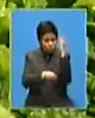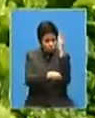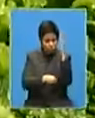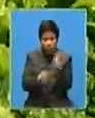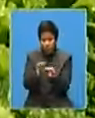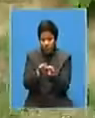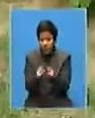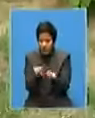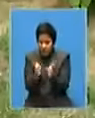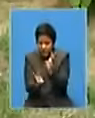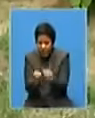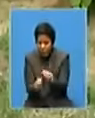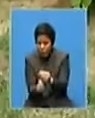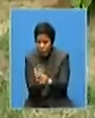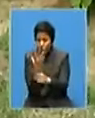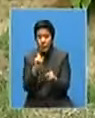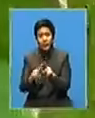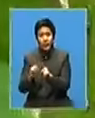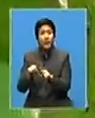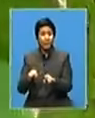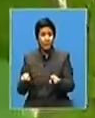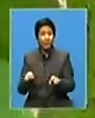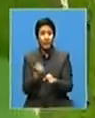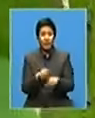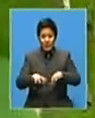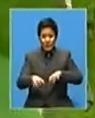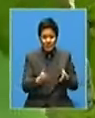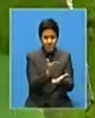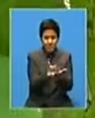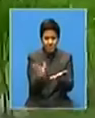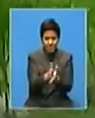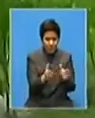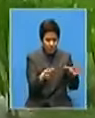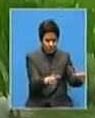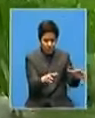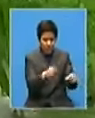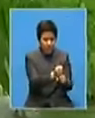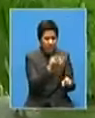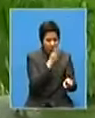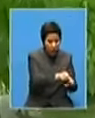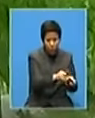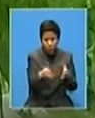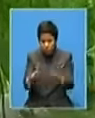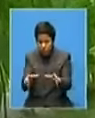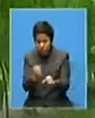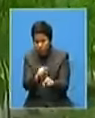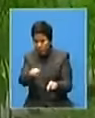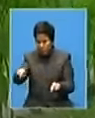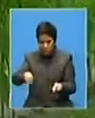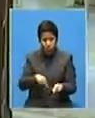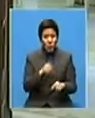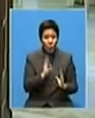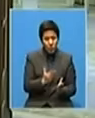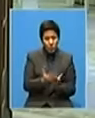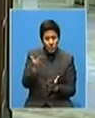ที่รวมไปถึงการจัดการพื้นที่โซนนิ่งนะครับที่จะต้องคำนึงถึงตลาดและการรับซื้อด้วยทั้งต้นทางกลางท